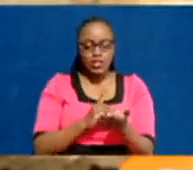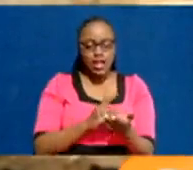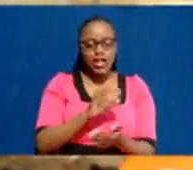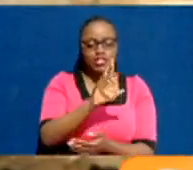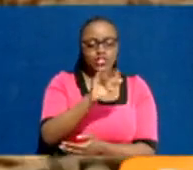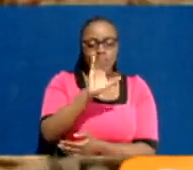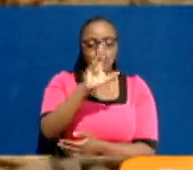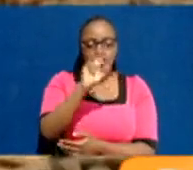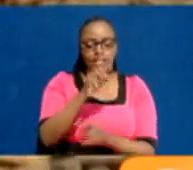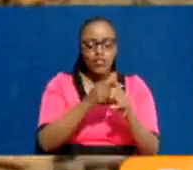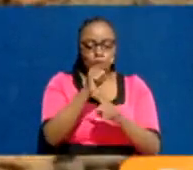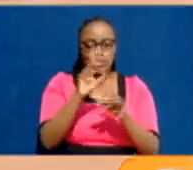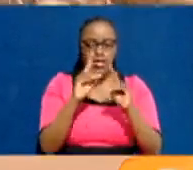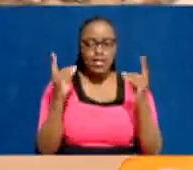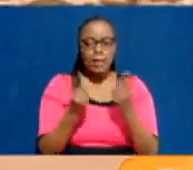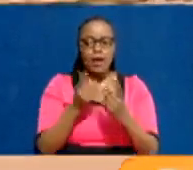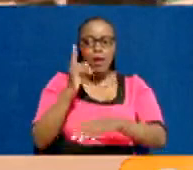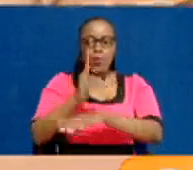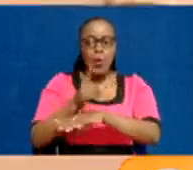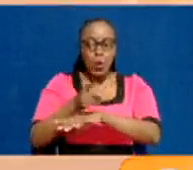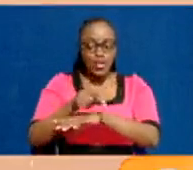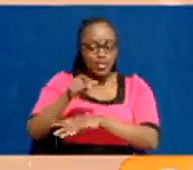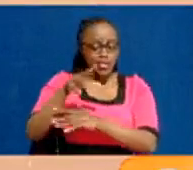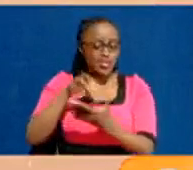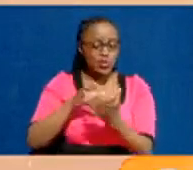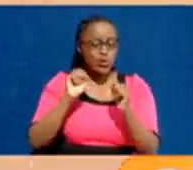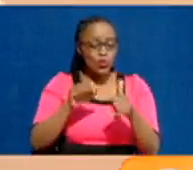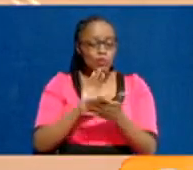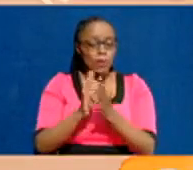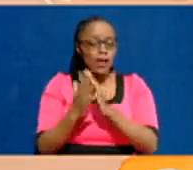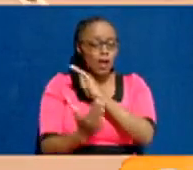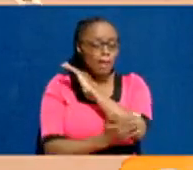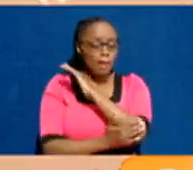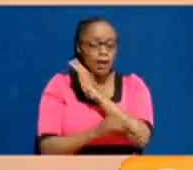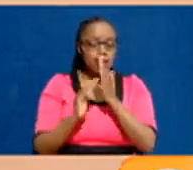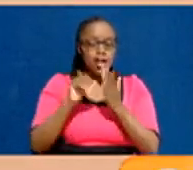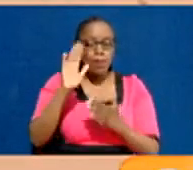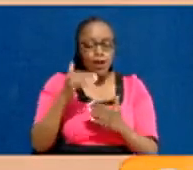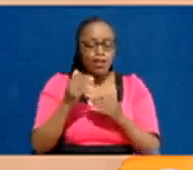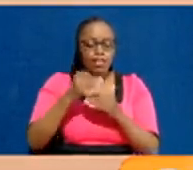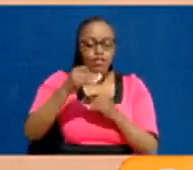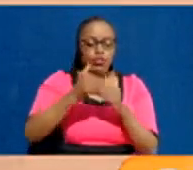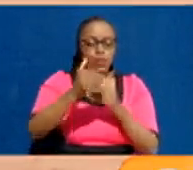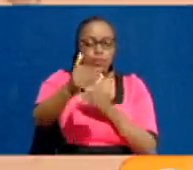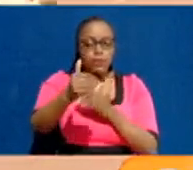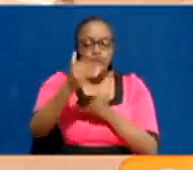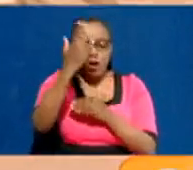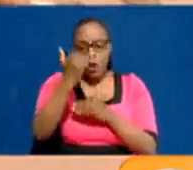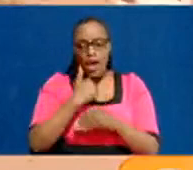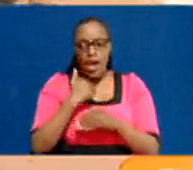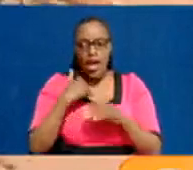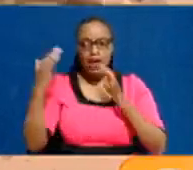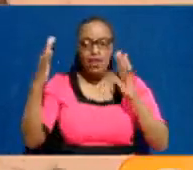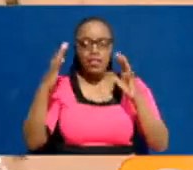Mwita kutoka idara hiyo anaonya kuwa hali hiyo huenda ikawa mbaya zaidi katika siku zijazo kutokana na utabiri